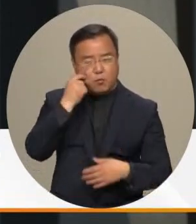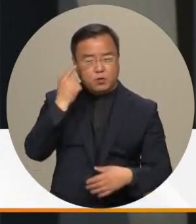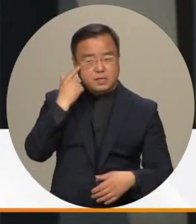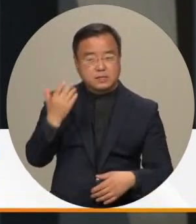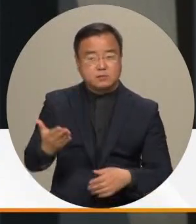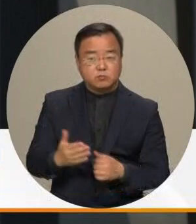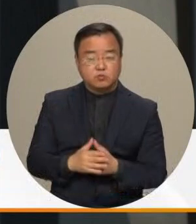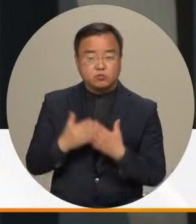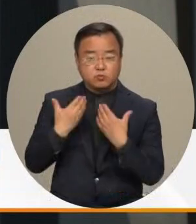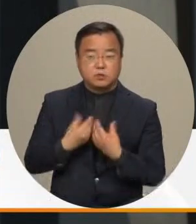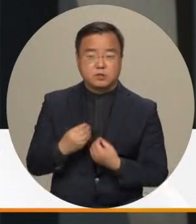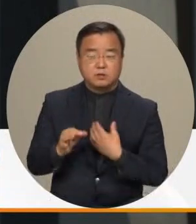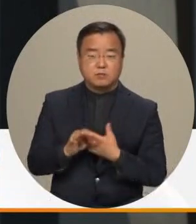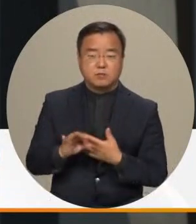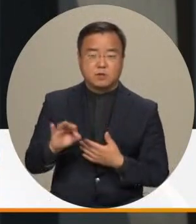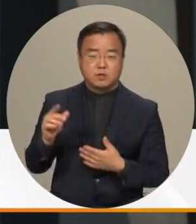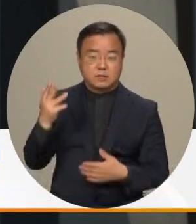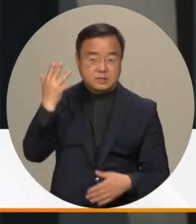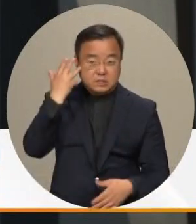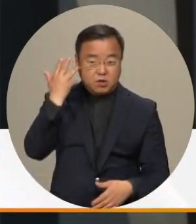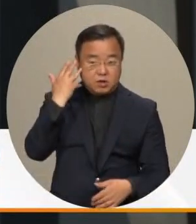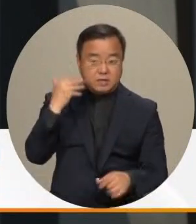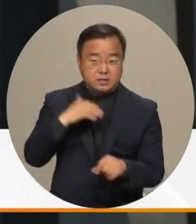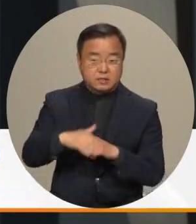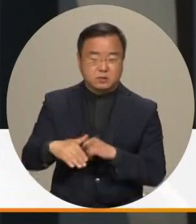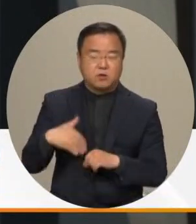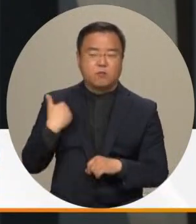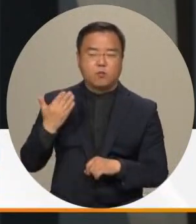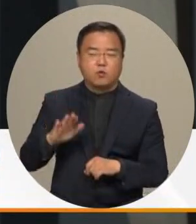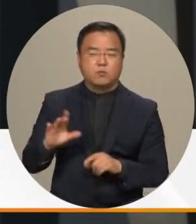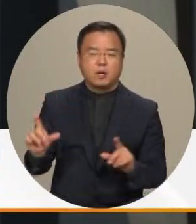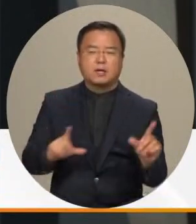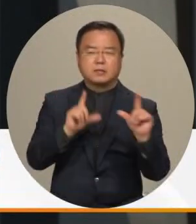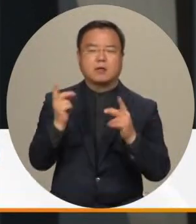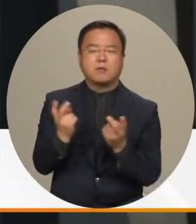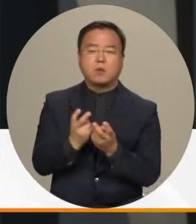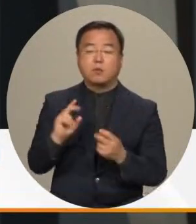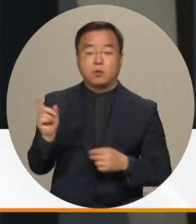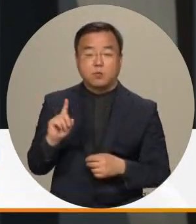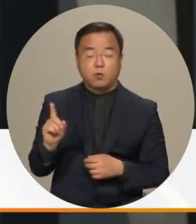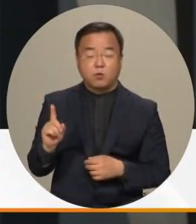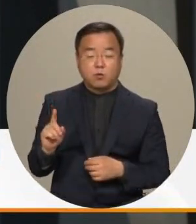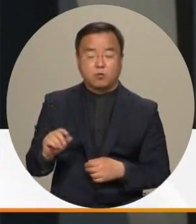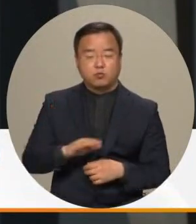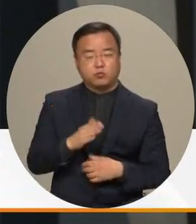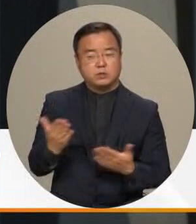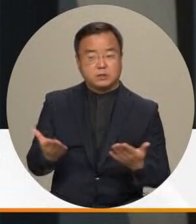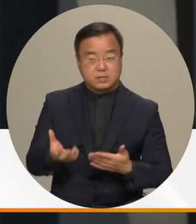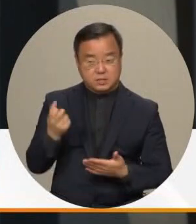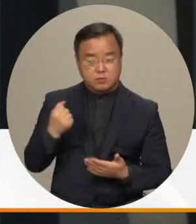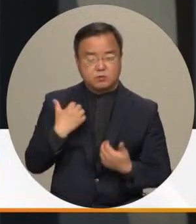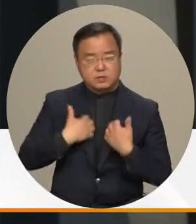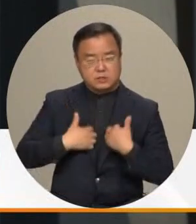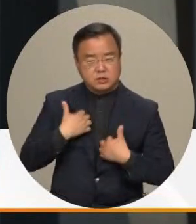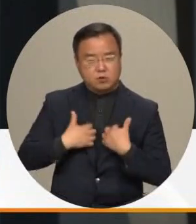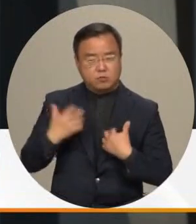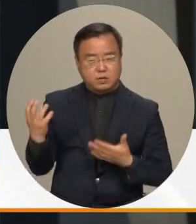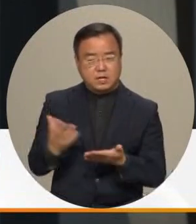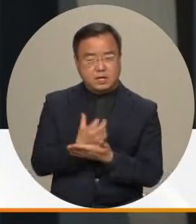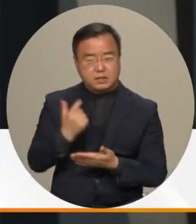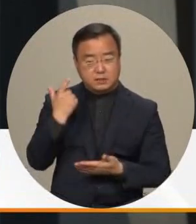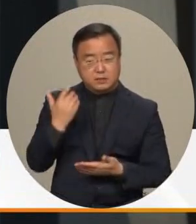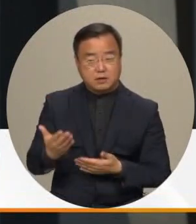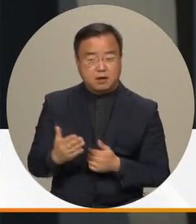이를테면 아주 좀 철학적인 질문일 수도 있지만 뭐 어떻게 살아야 될 것인가 내가 어떤 일을 하면서 즐거움을 찾아야 될 것인가